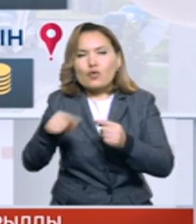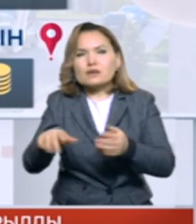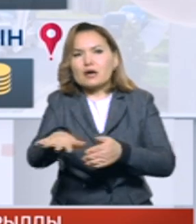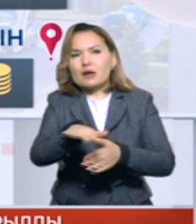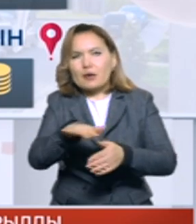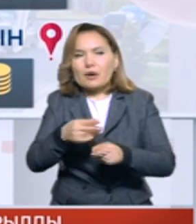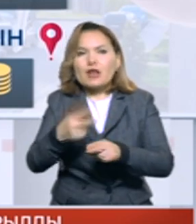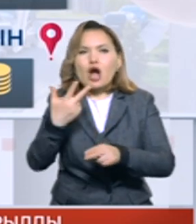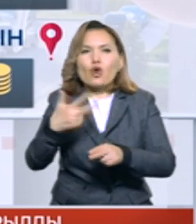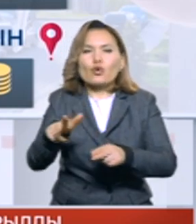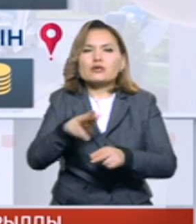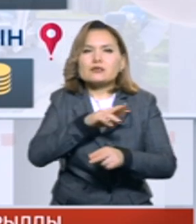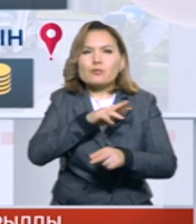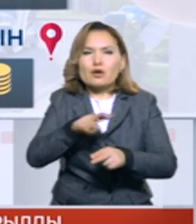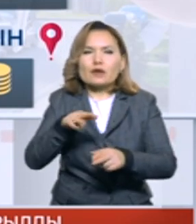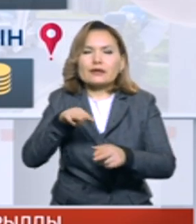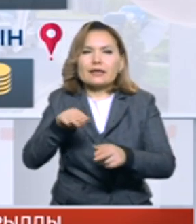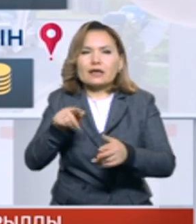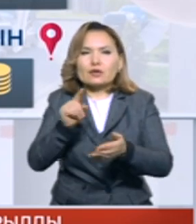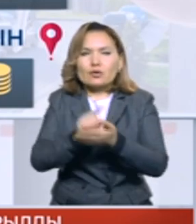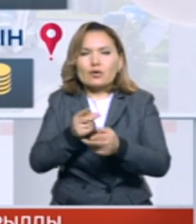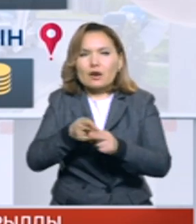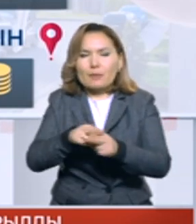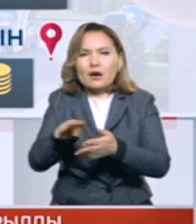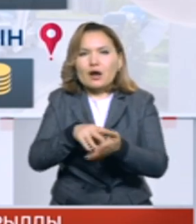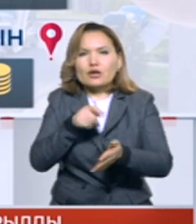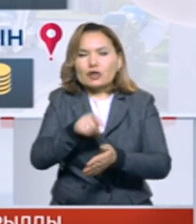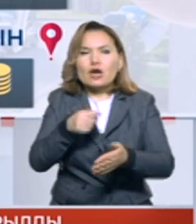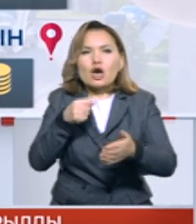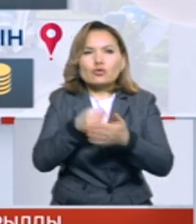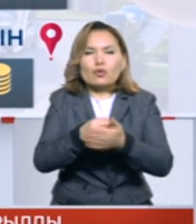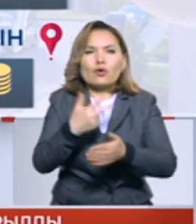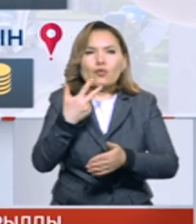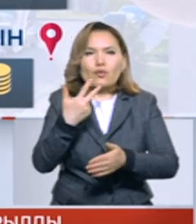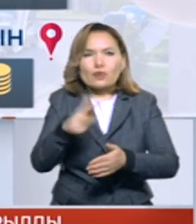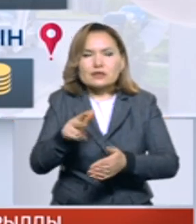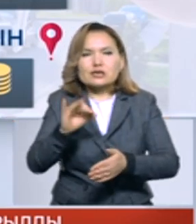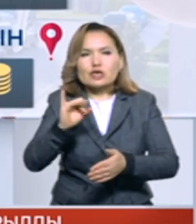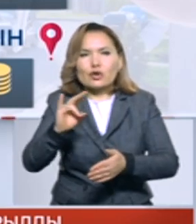үшін 30 миллион теңге. Өтінімдерді қабылдау 30 маусымға дейін жалғасады.